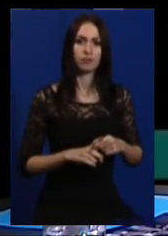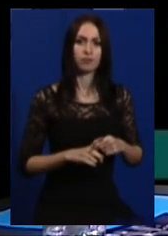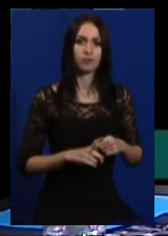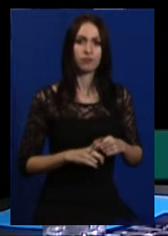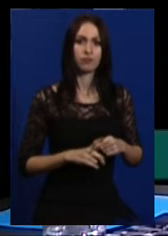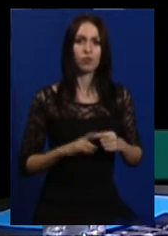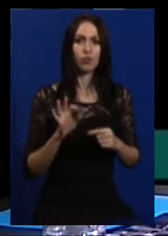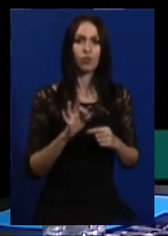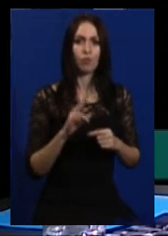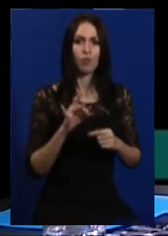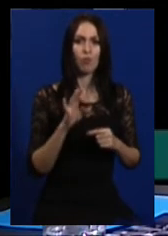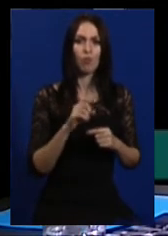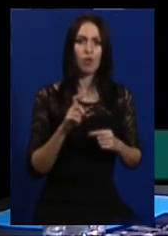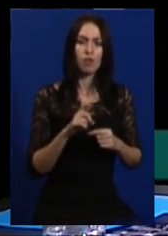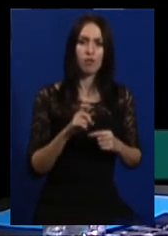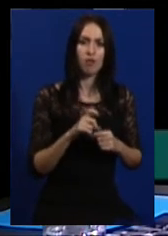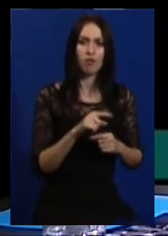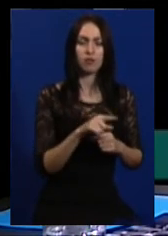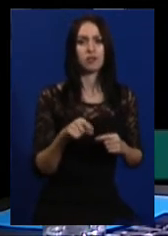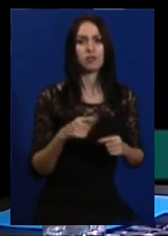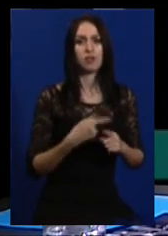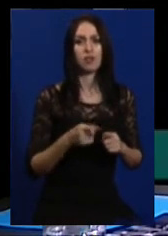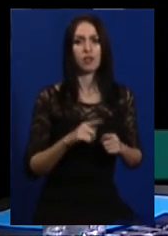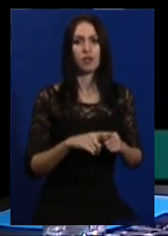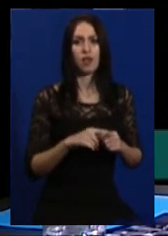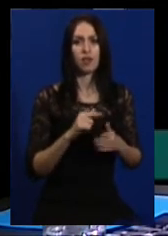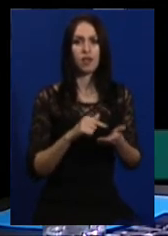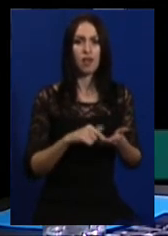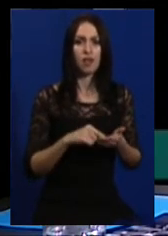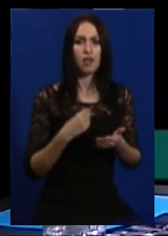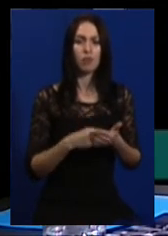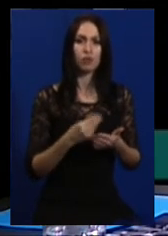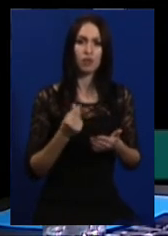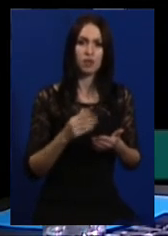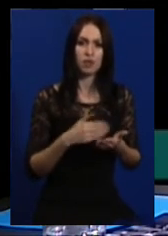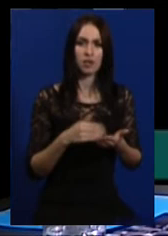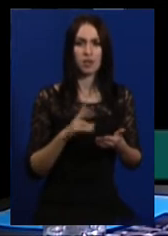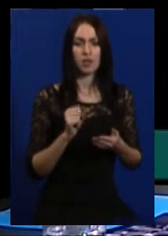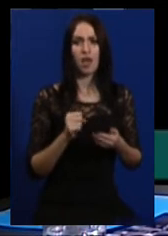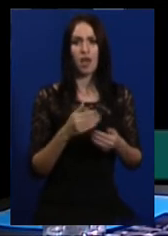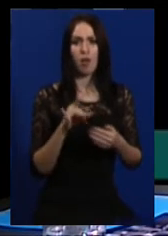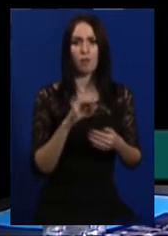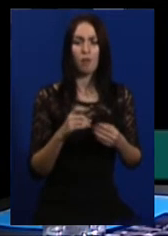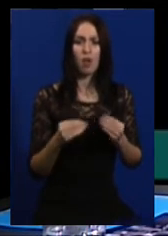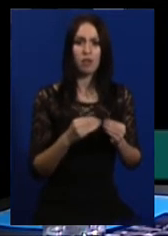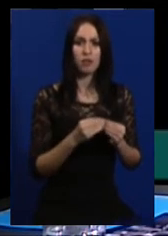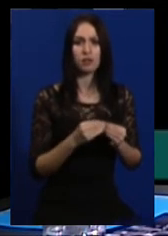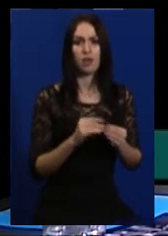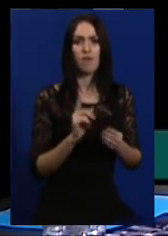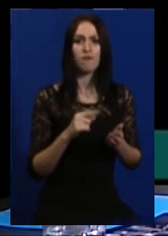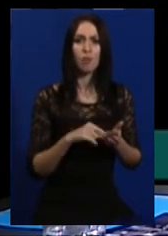протезировании ребят это выделения бюджетных средств на протезирование вопрос